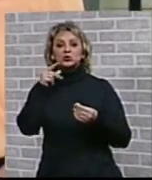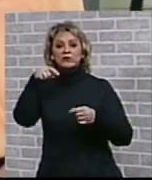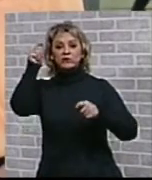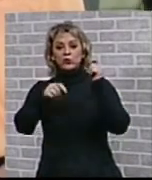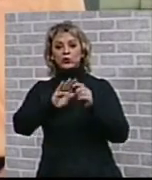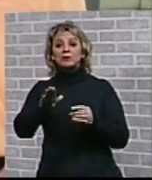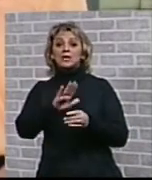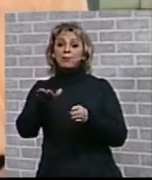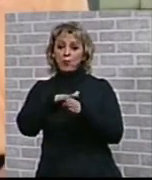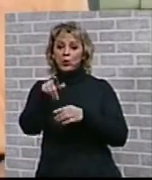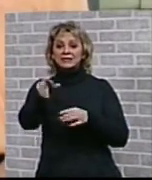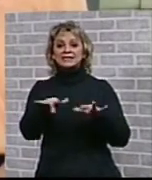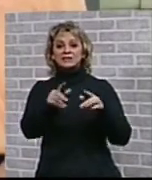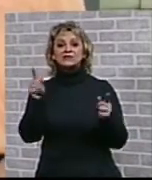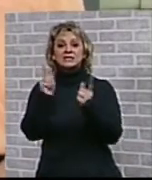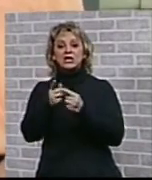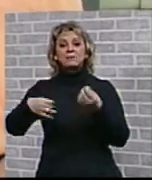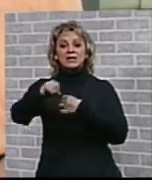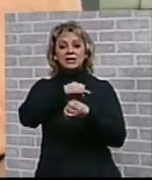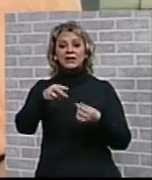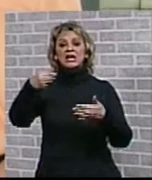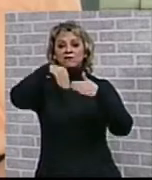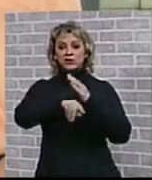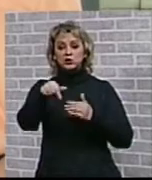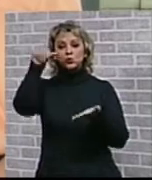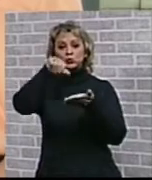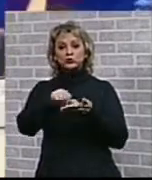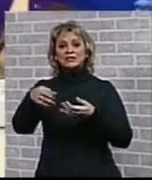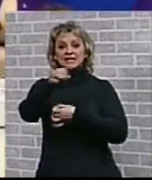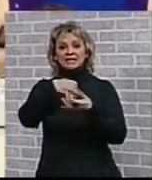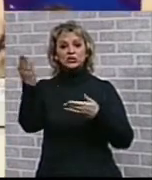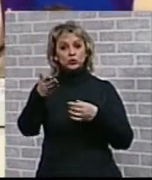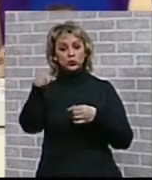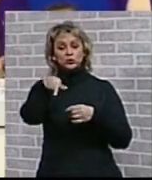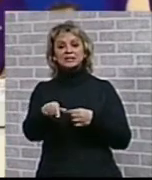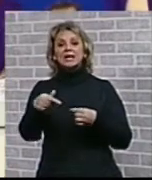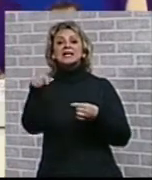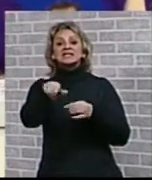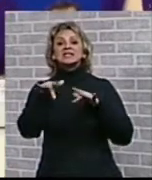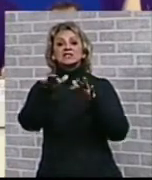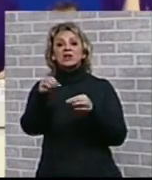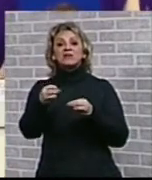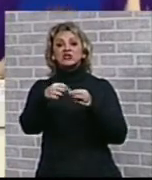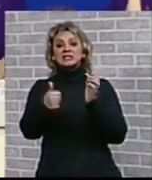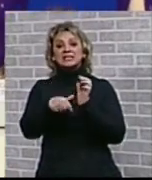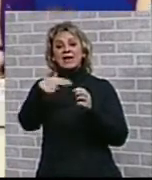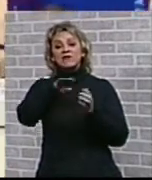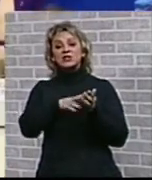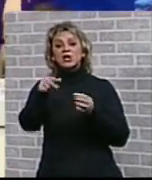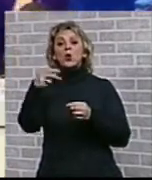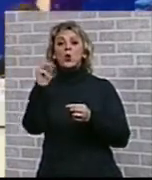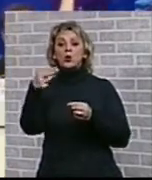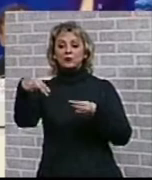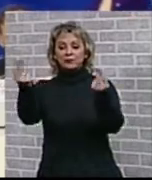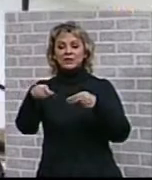не менее насыщен. Деловые встречи, переговоры с потенциальными инвесторами, участие в панельных дискуссиях. Уже в 9:15 утра губернатор Василий Голубев